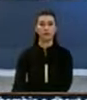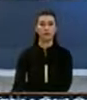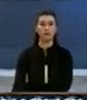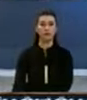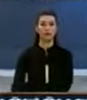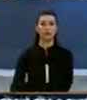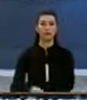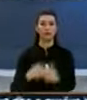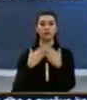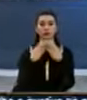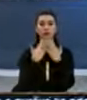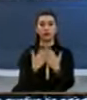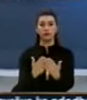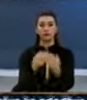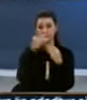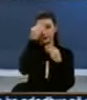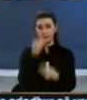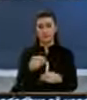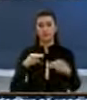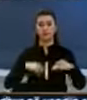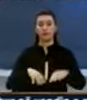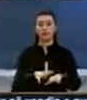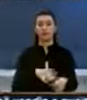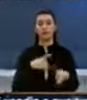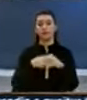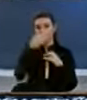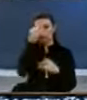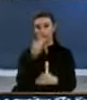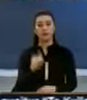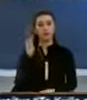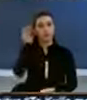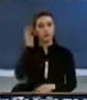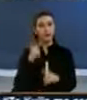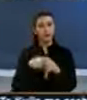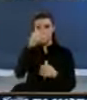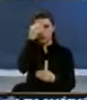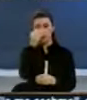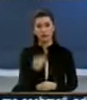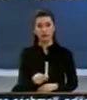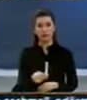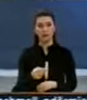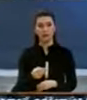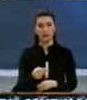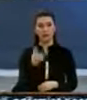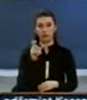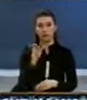Faleminderit, kryetar, të nderuar kolegë ministra, nderuari deputet Haxhiu.